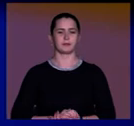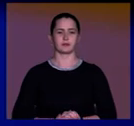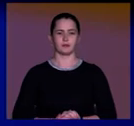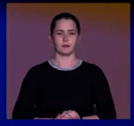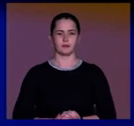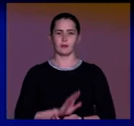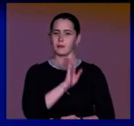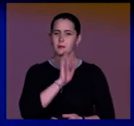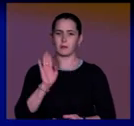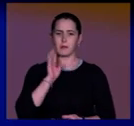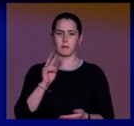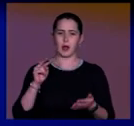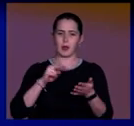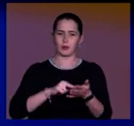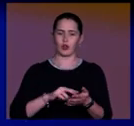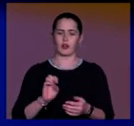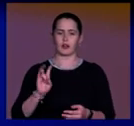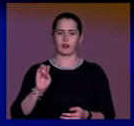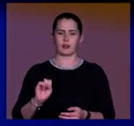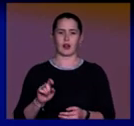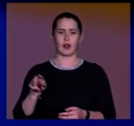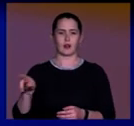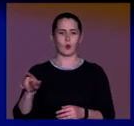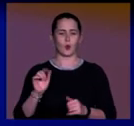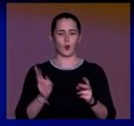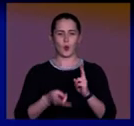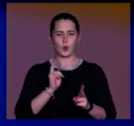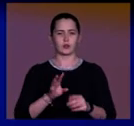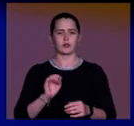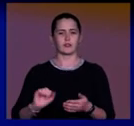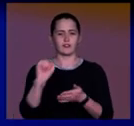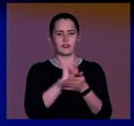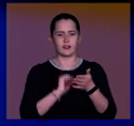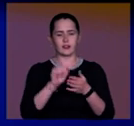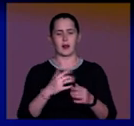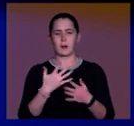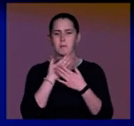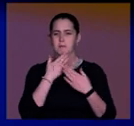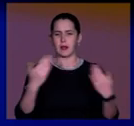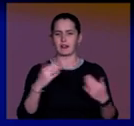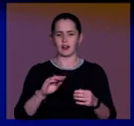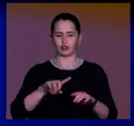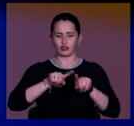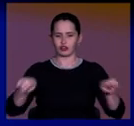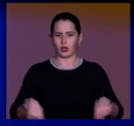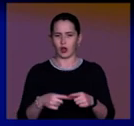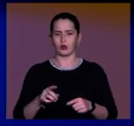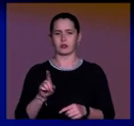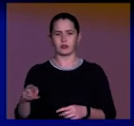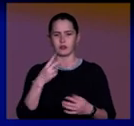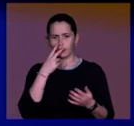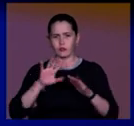мама стояла в кухне с полотенцем на плече и вытирала последнюю чашку вдруг у окна